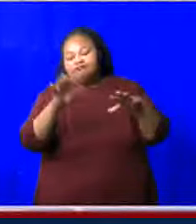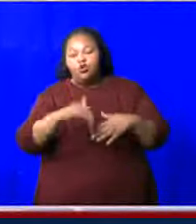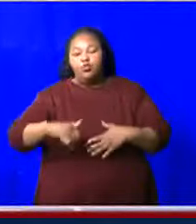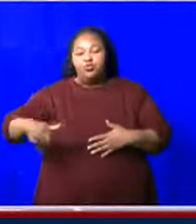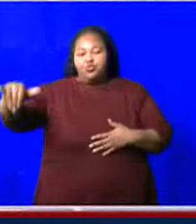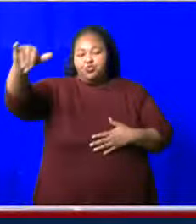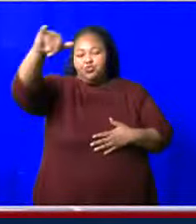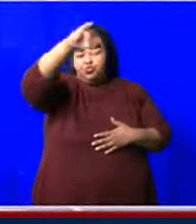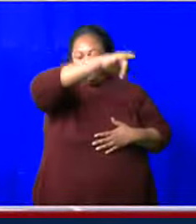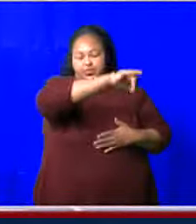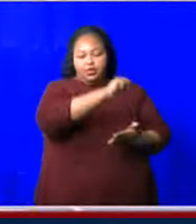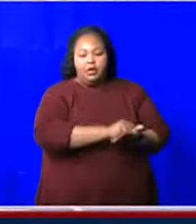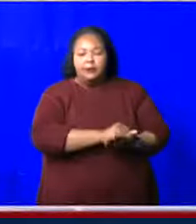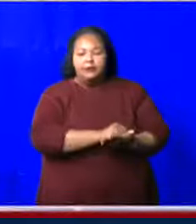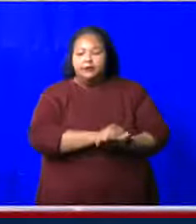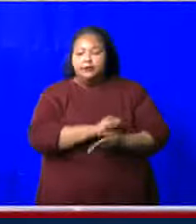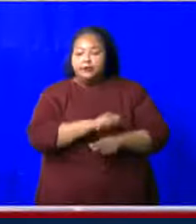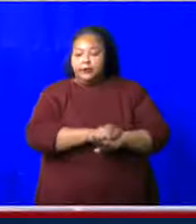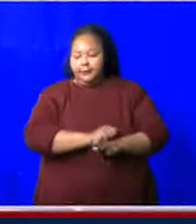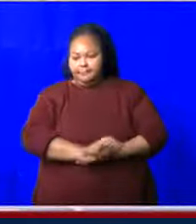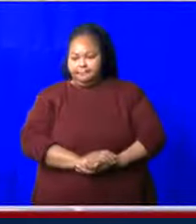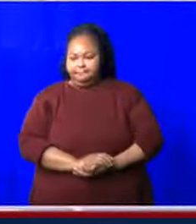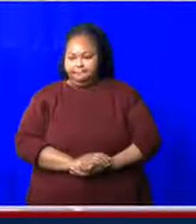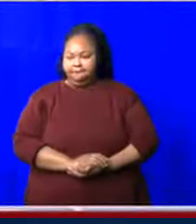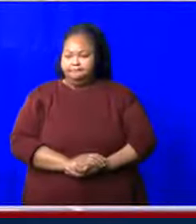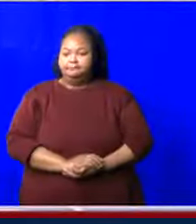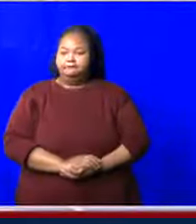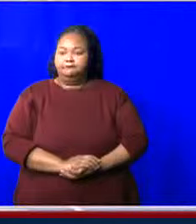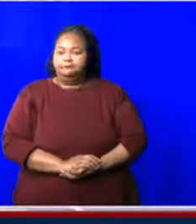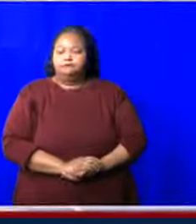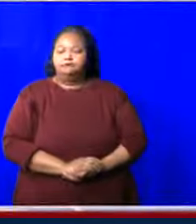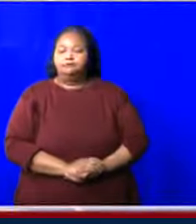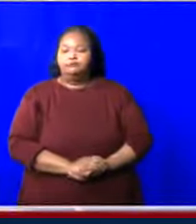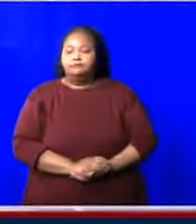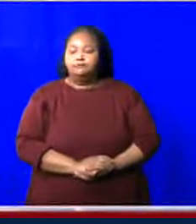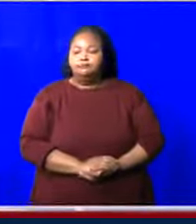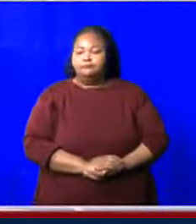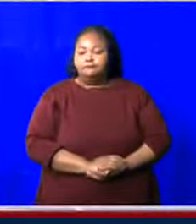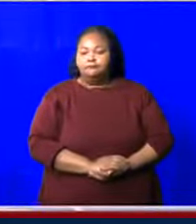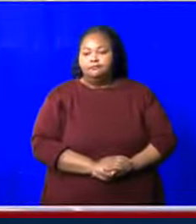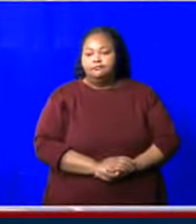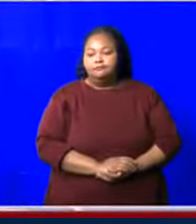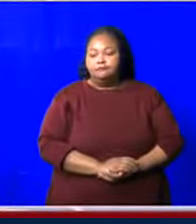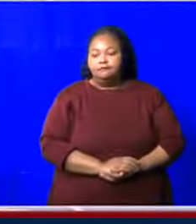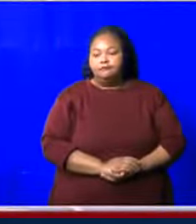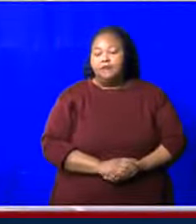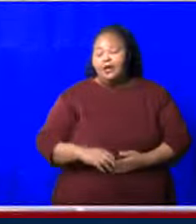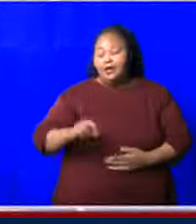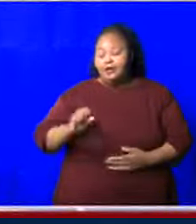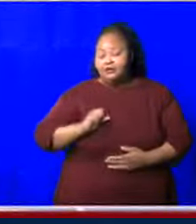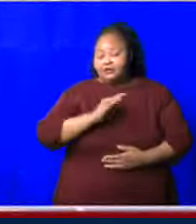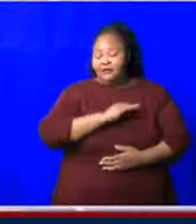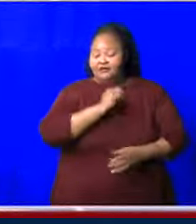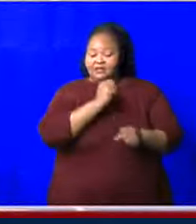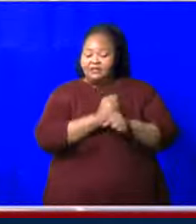Ayabonalisa ukuthi hayi lalaba ibambile lapha lizinga labo nokuqeqesheka kuvele kusetulu